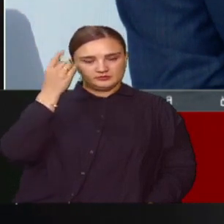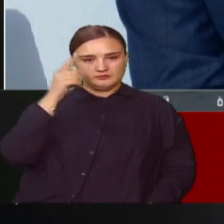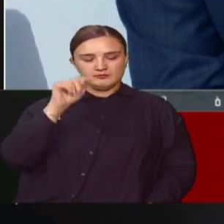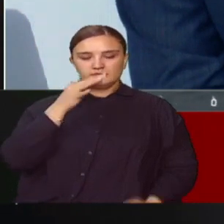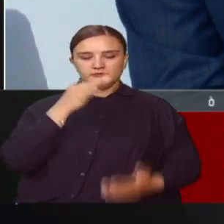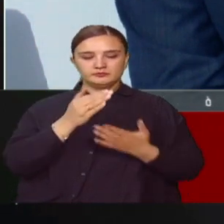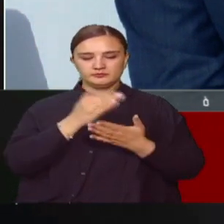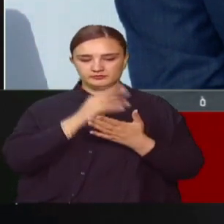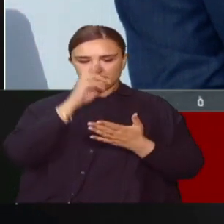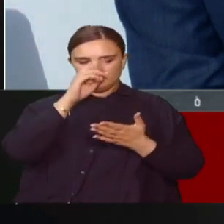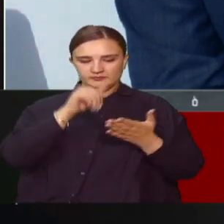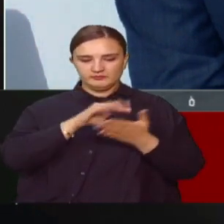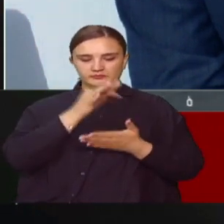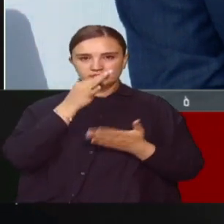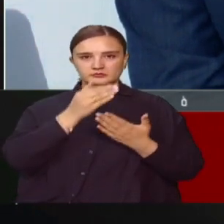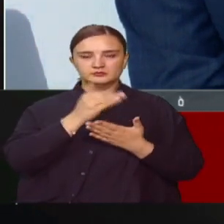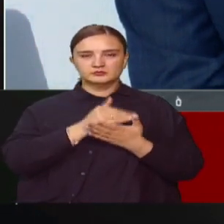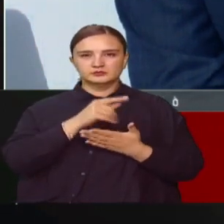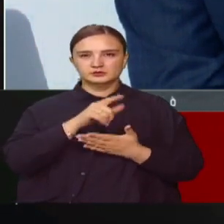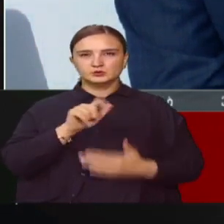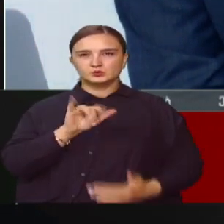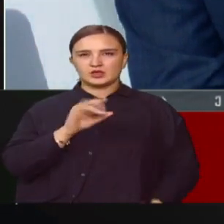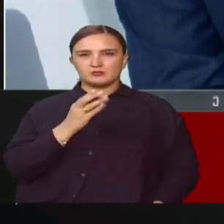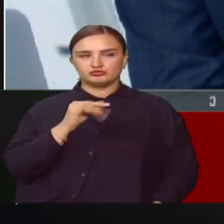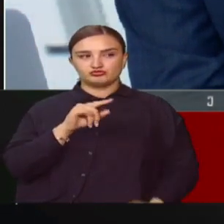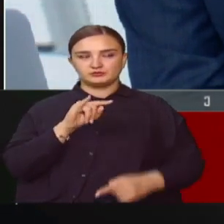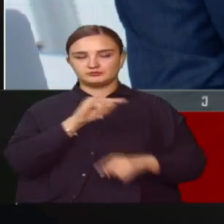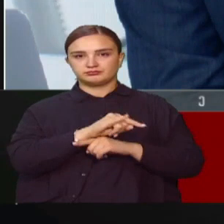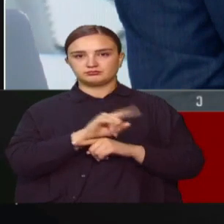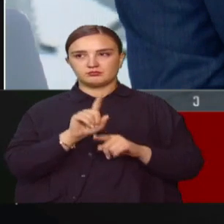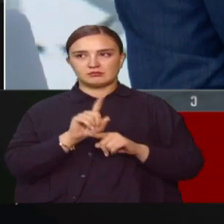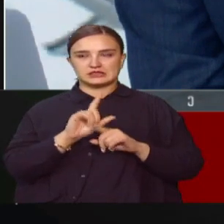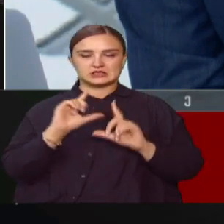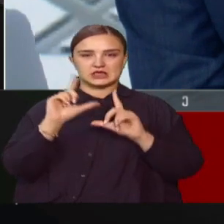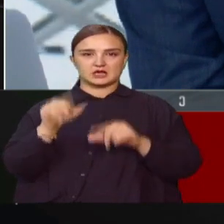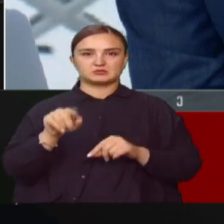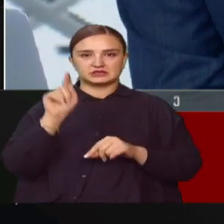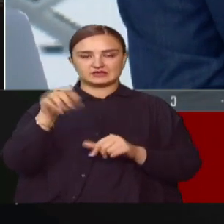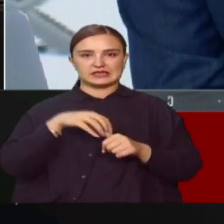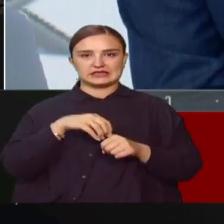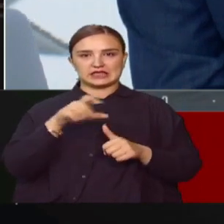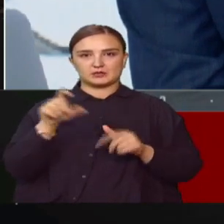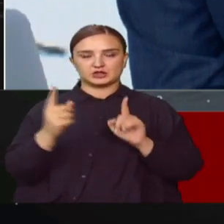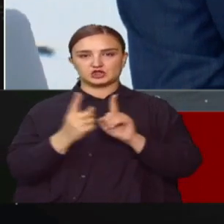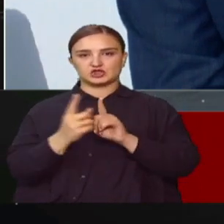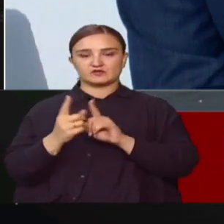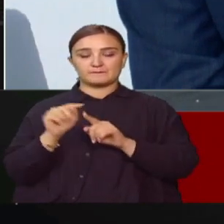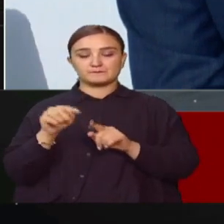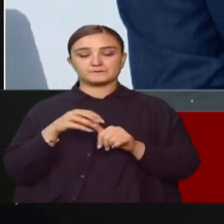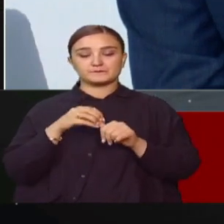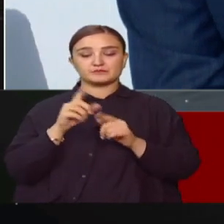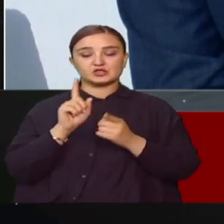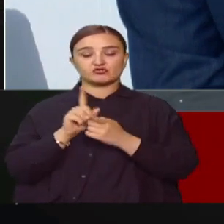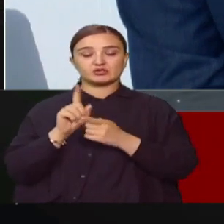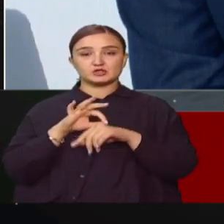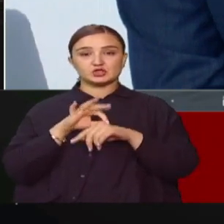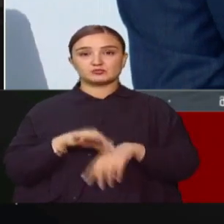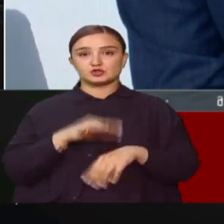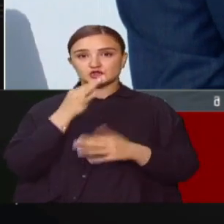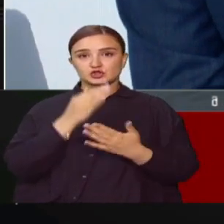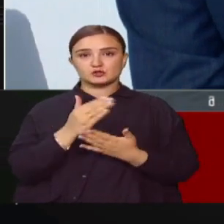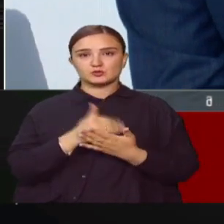რაც მთავრობის უარის შემდეგ სალომე ზურაბიშვილი მაინც გაემგზავრა დასავლელ ლიდერებთან და შესახვედრად. ამ შეხვედრების ჩატარების